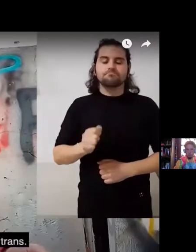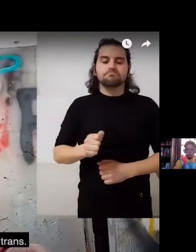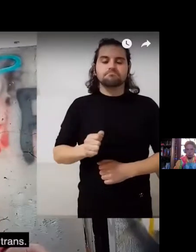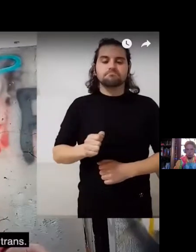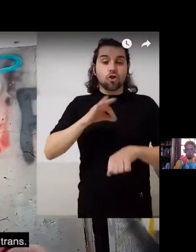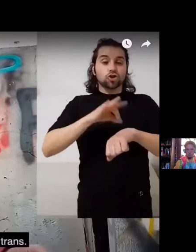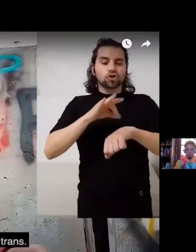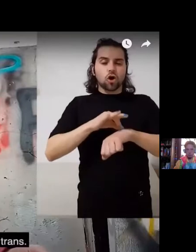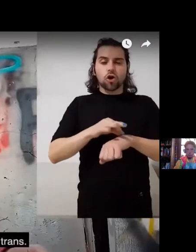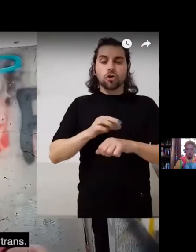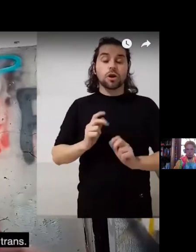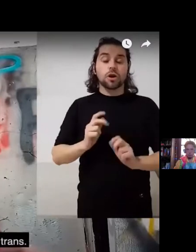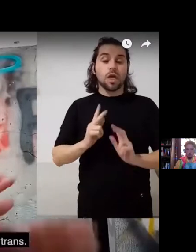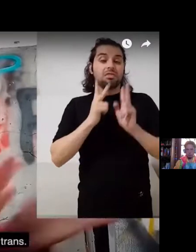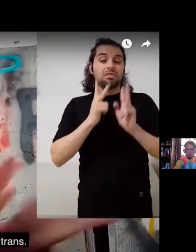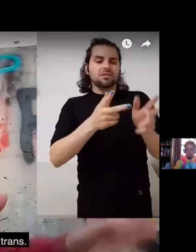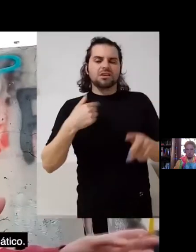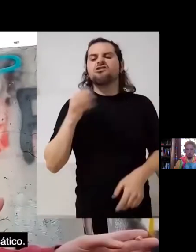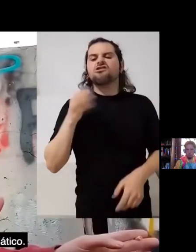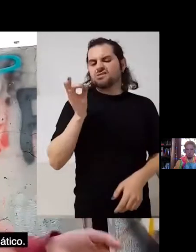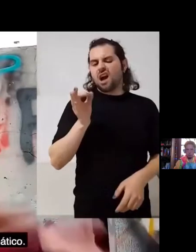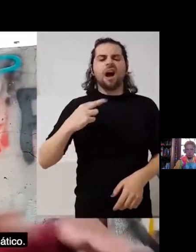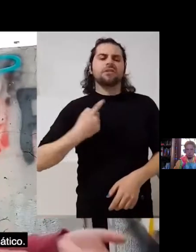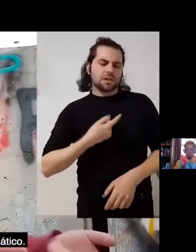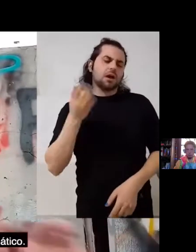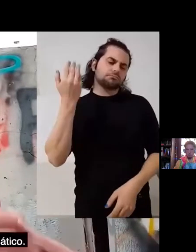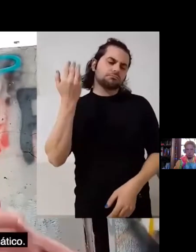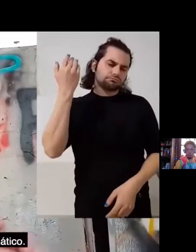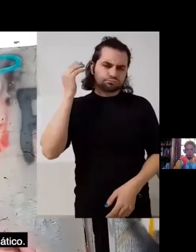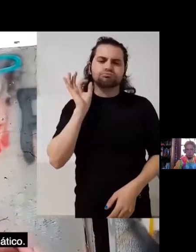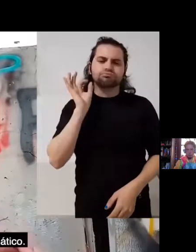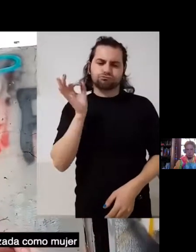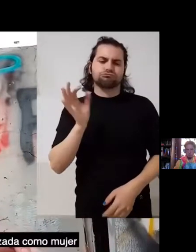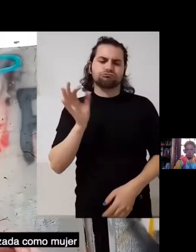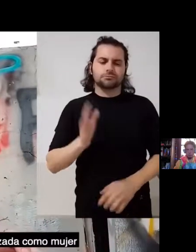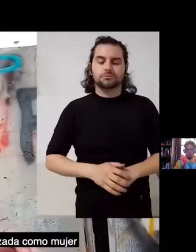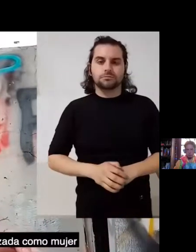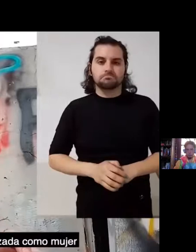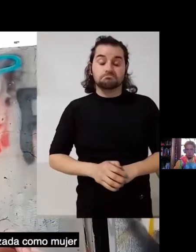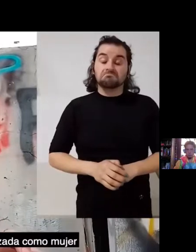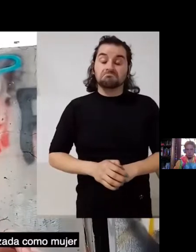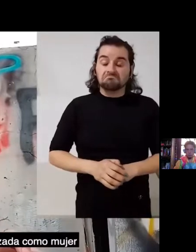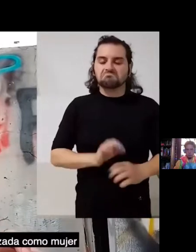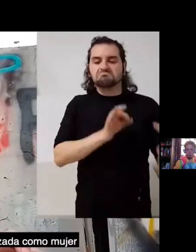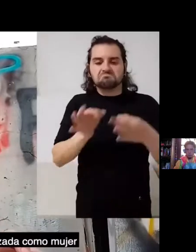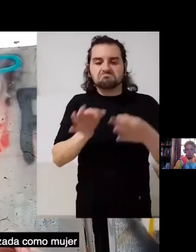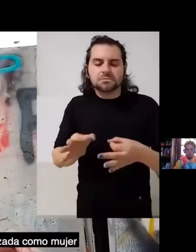les personnes trans et les professionnels disent qu'ils sont